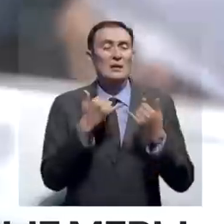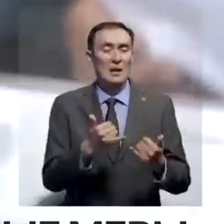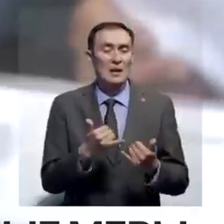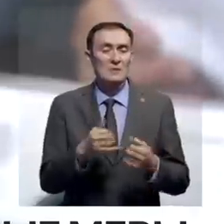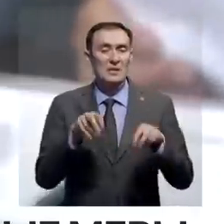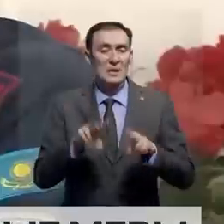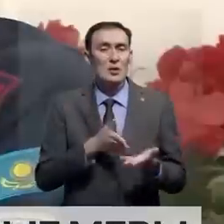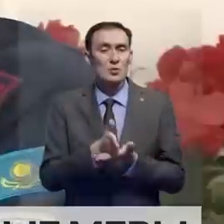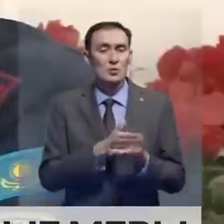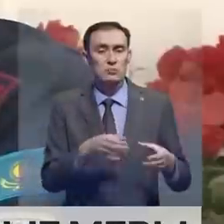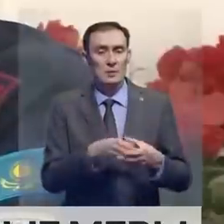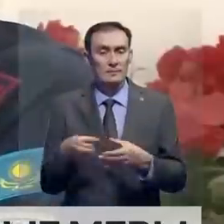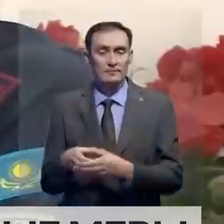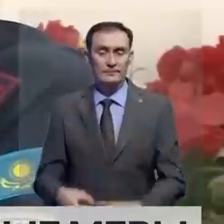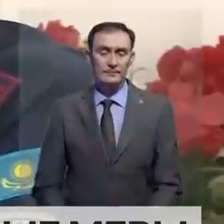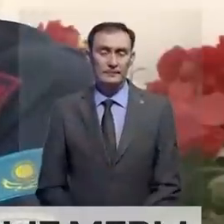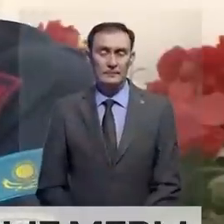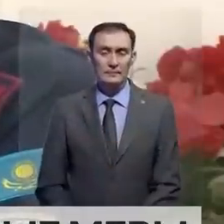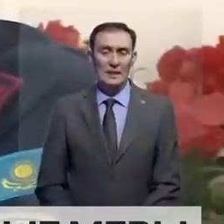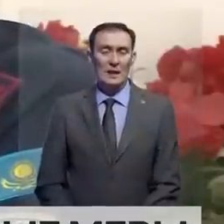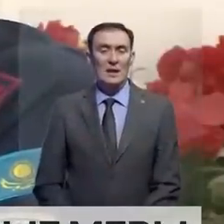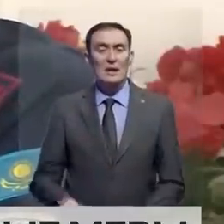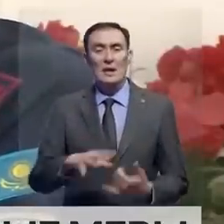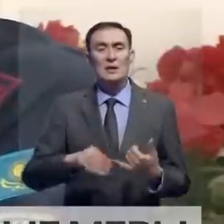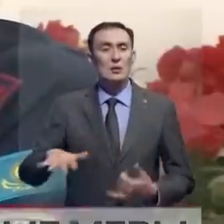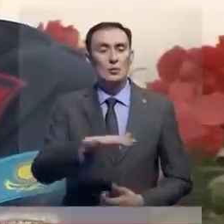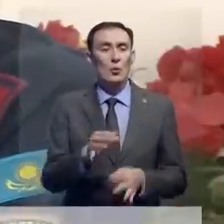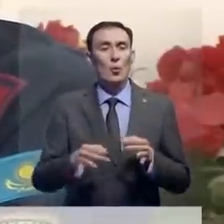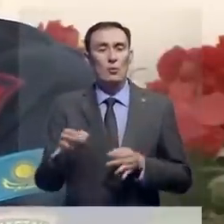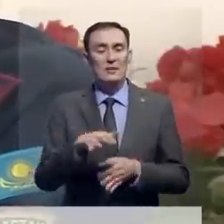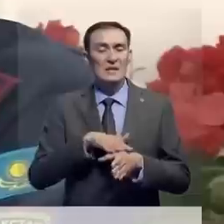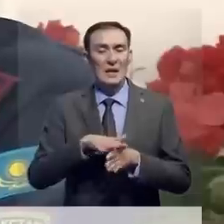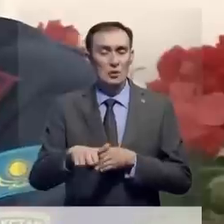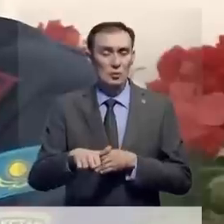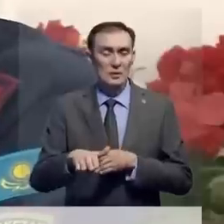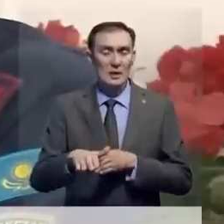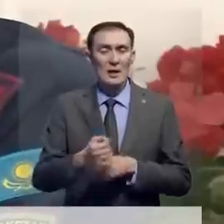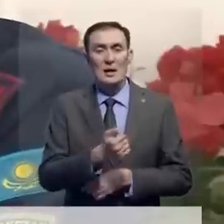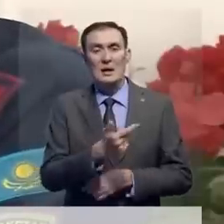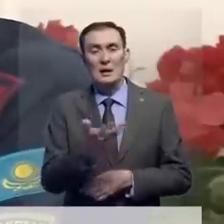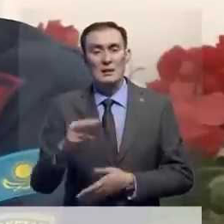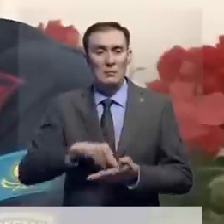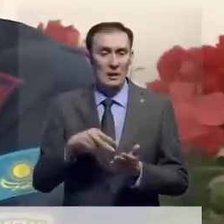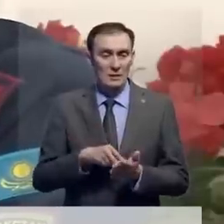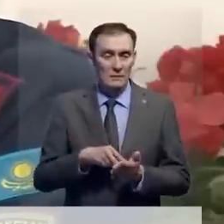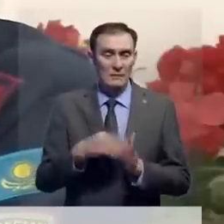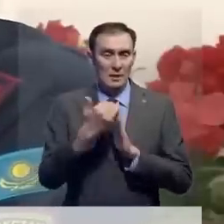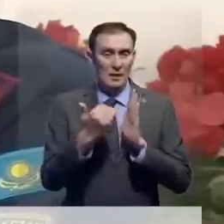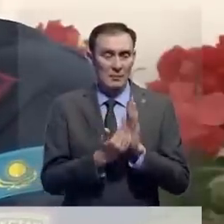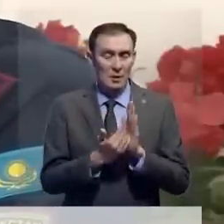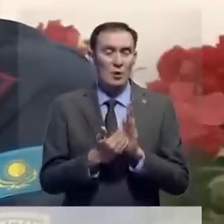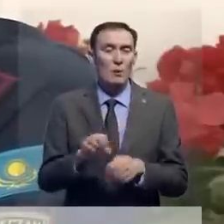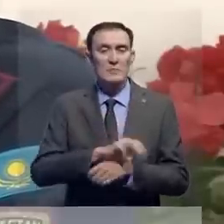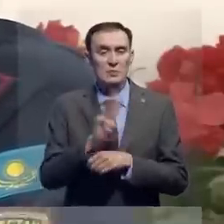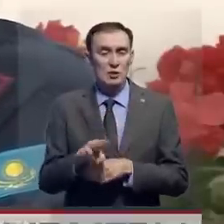служб на территории области реализуется ряд дорожных карт это план